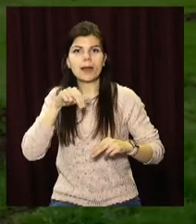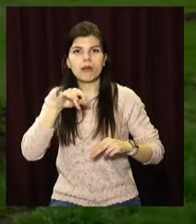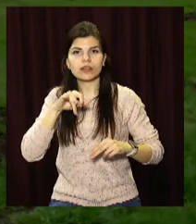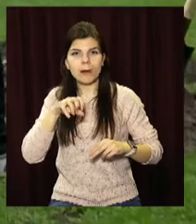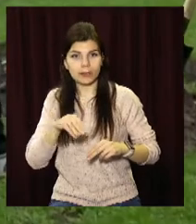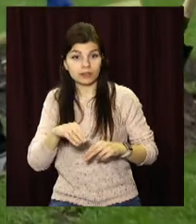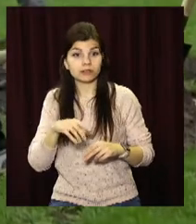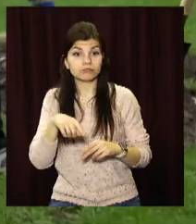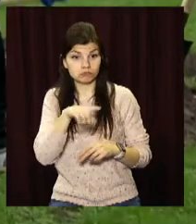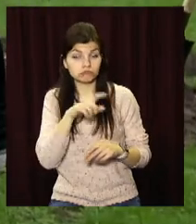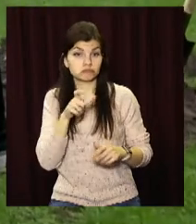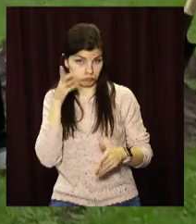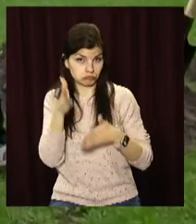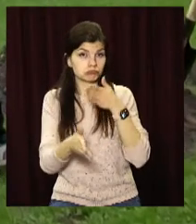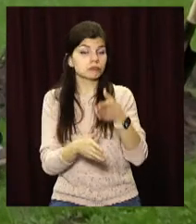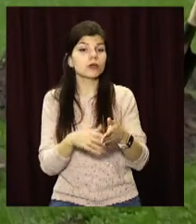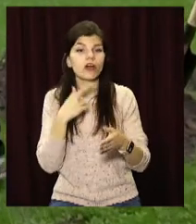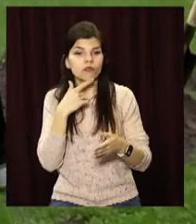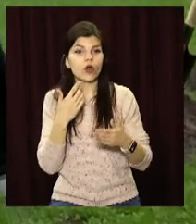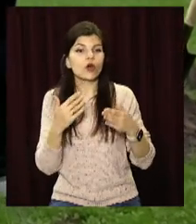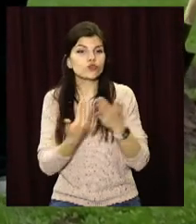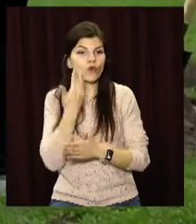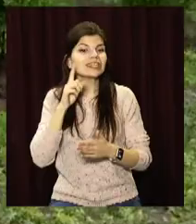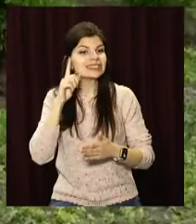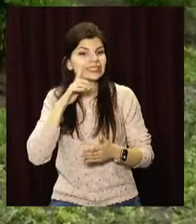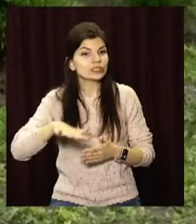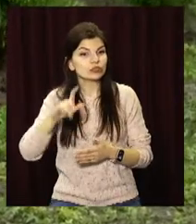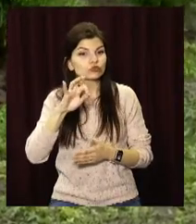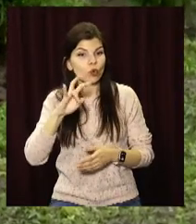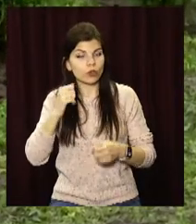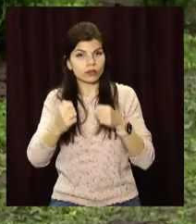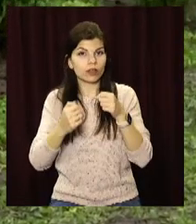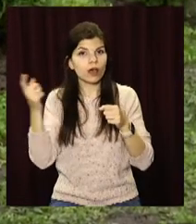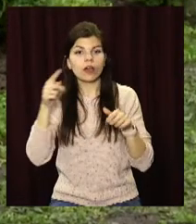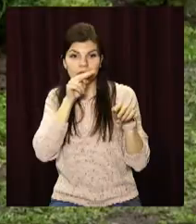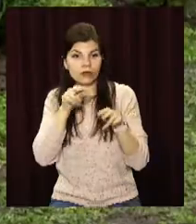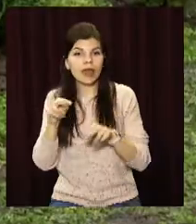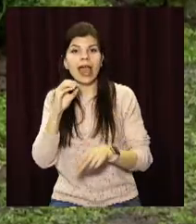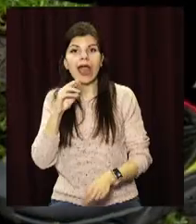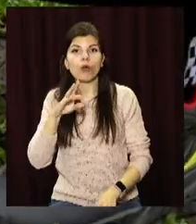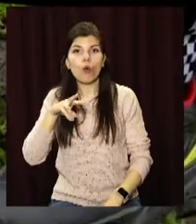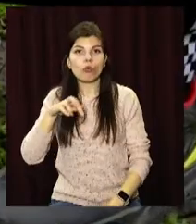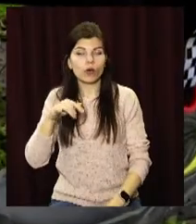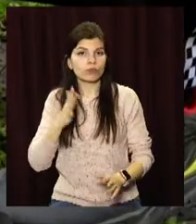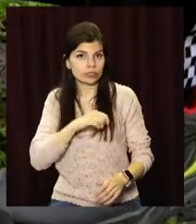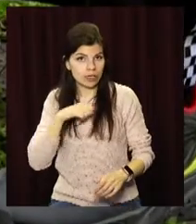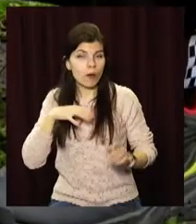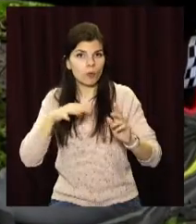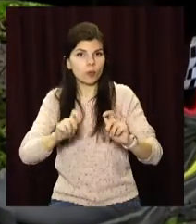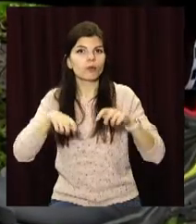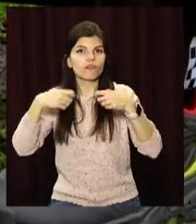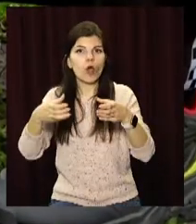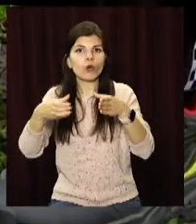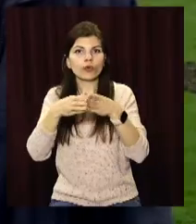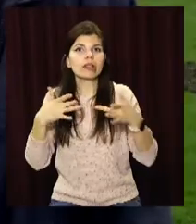десятки дерев. Спочатку, кажуть, за новоствореною зеленою зоною екологи доглядатимуть самотужки. Потім справу передадуть